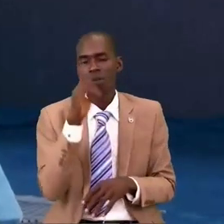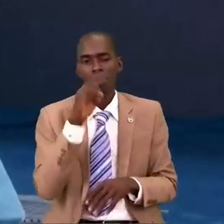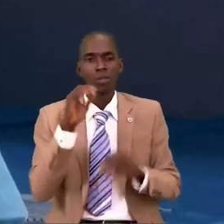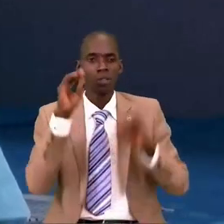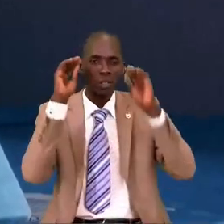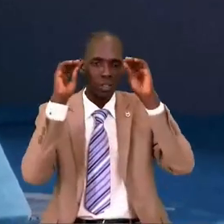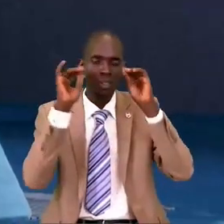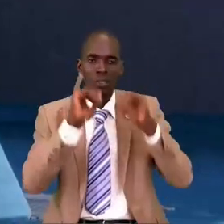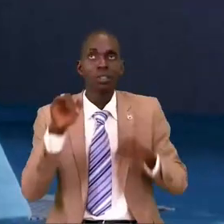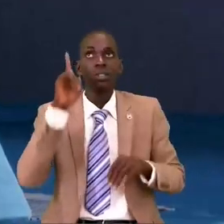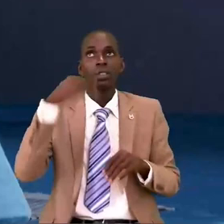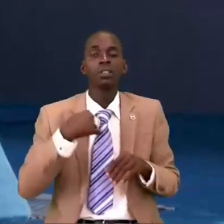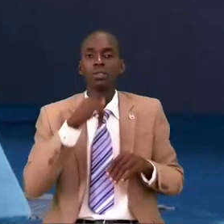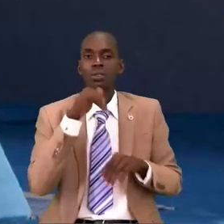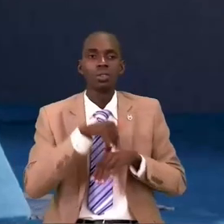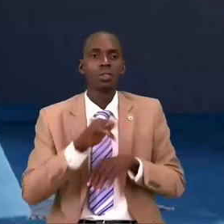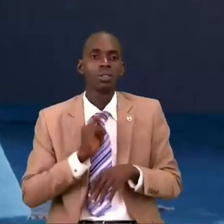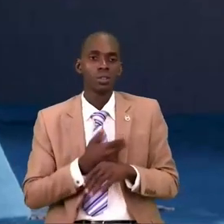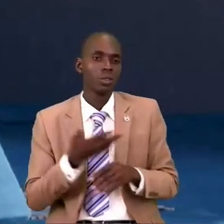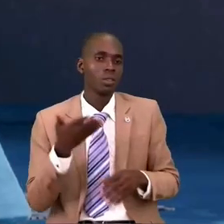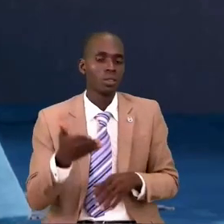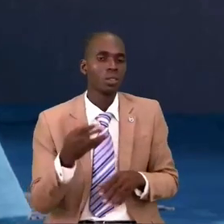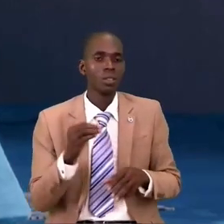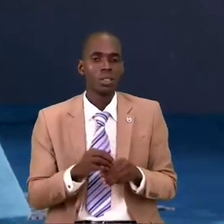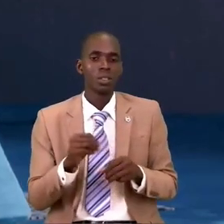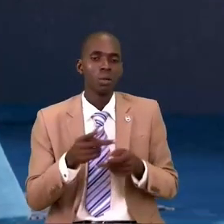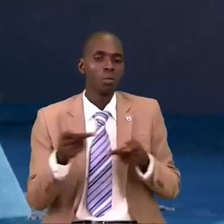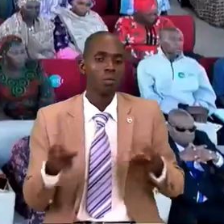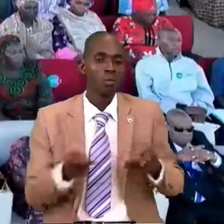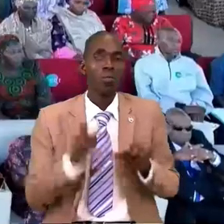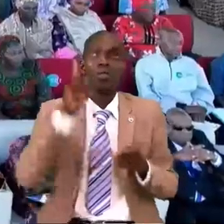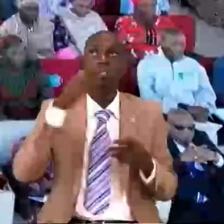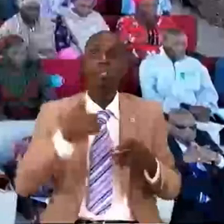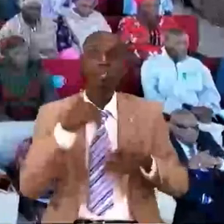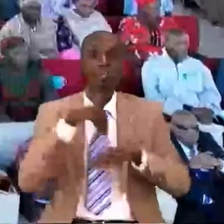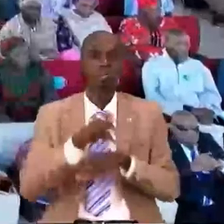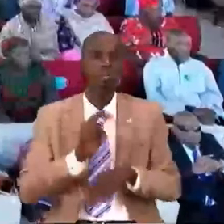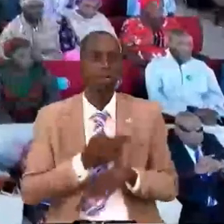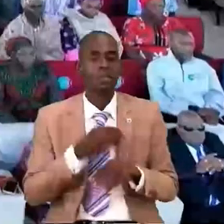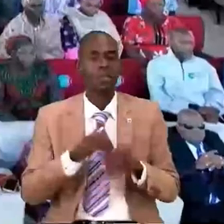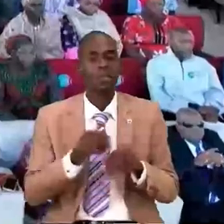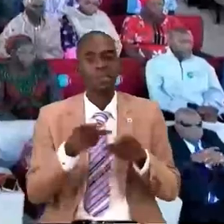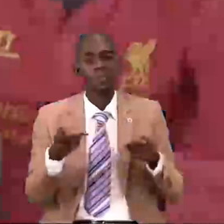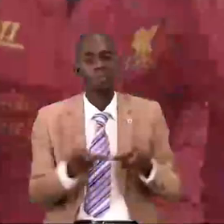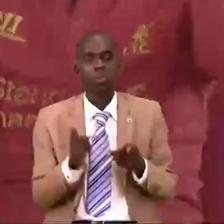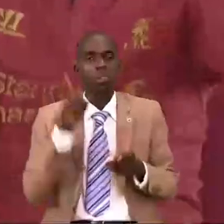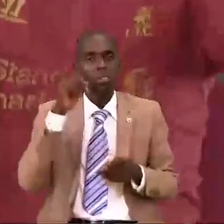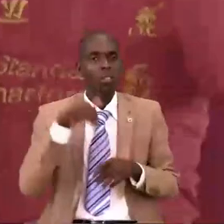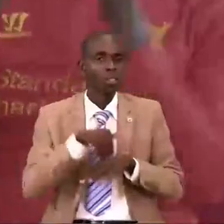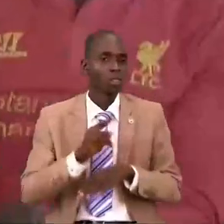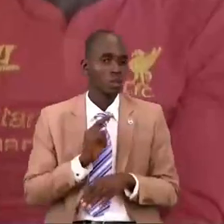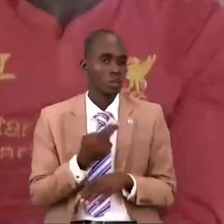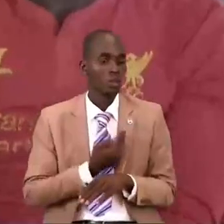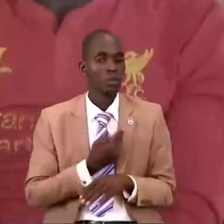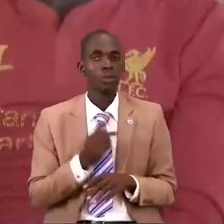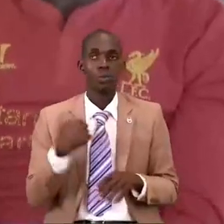c'est là où nous irons. C'est là où il nous envoie que nous irons. C'est là où notre succès se trouve. Ton succès